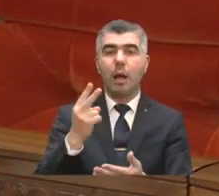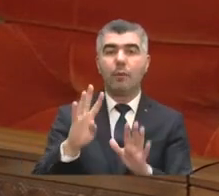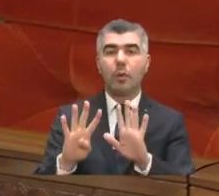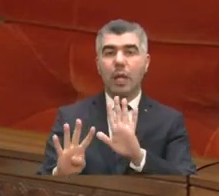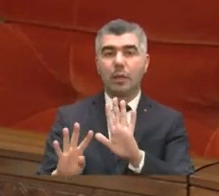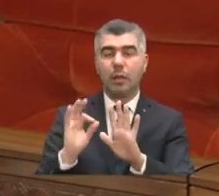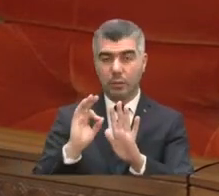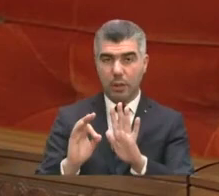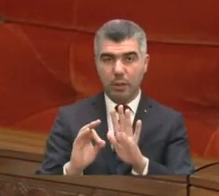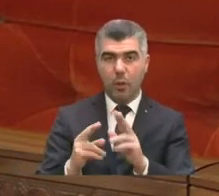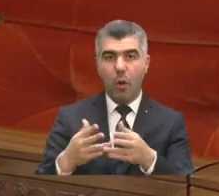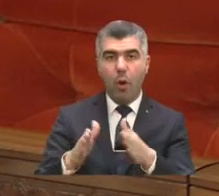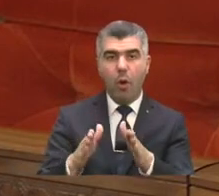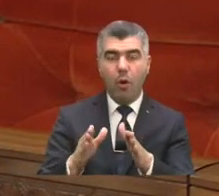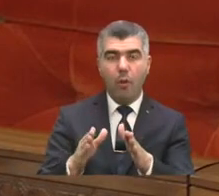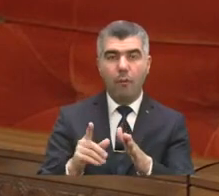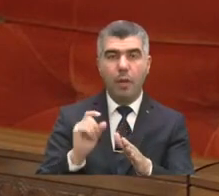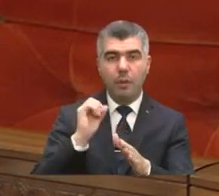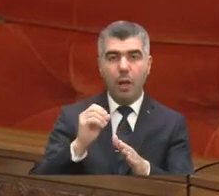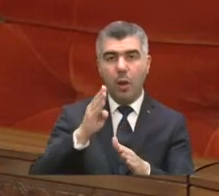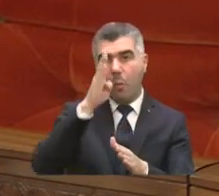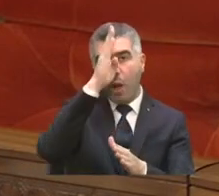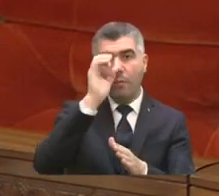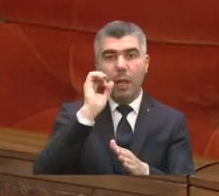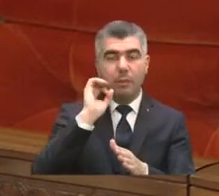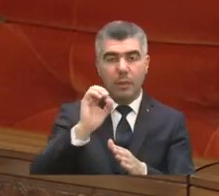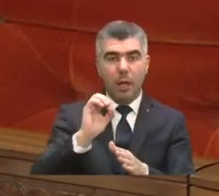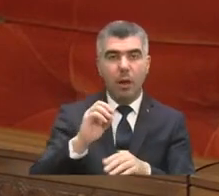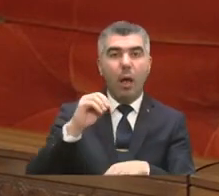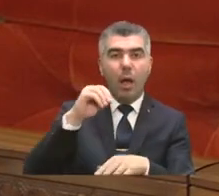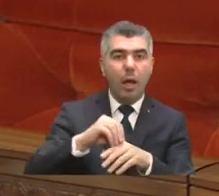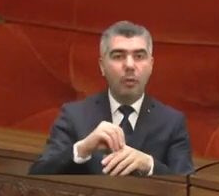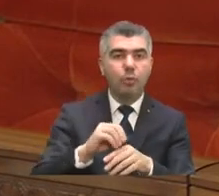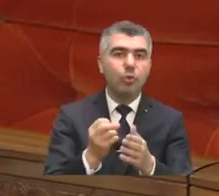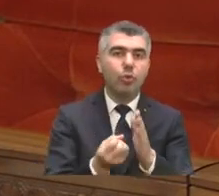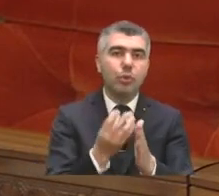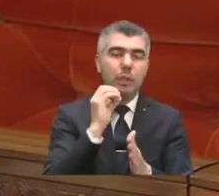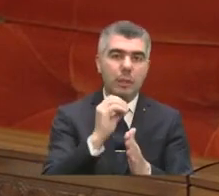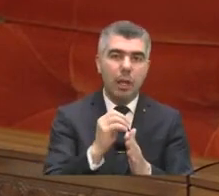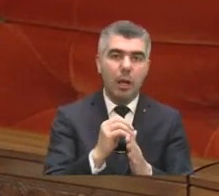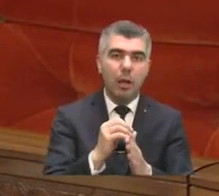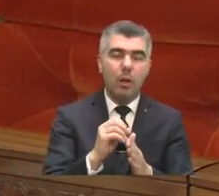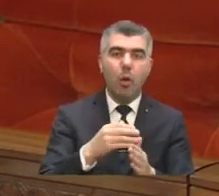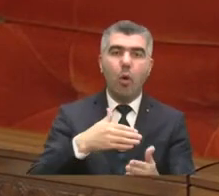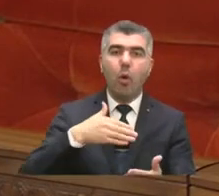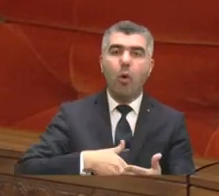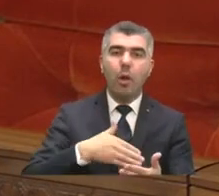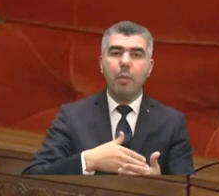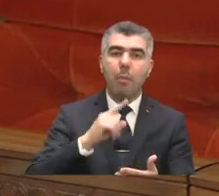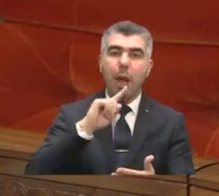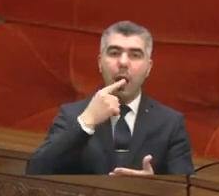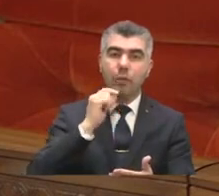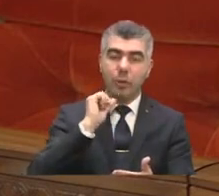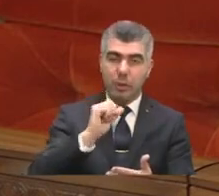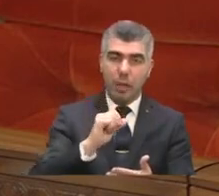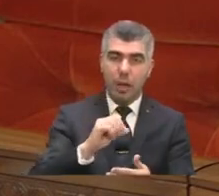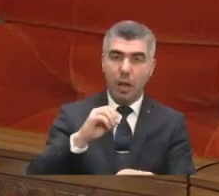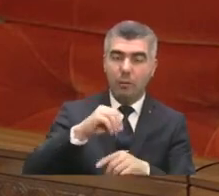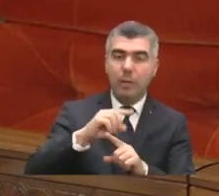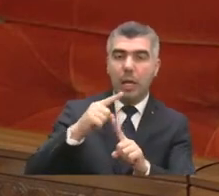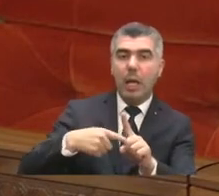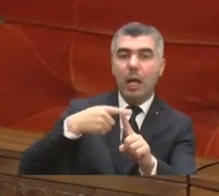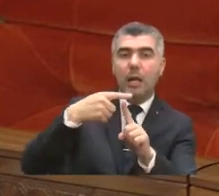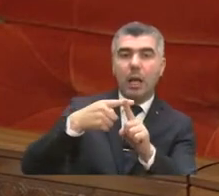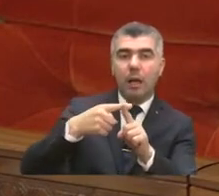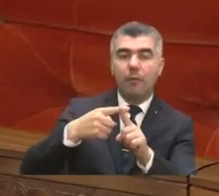المحطة الجوية 1 لمطار محمد الخامس، وأيضا محطات جدد بكل مطارات قلميم والرشيدية وزاغورة، بالإضافة إلى